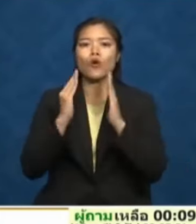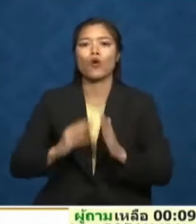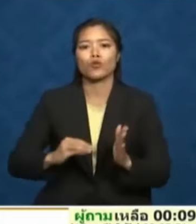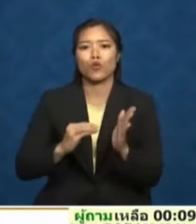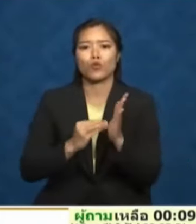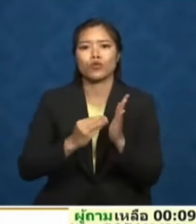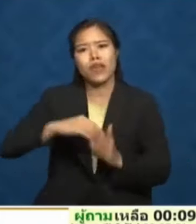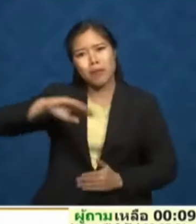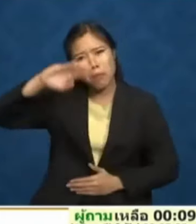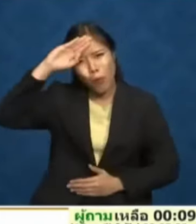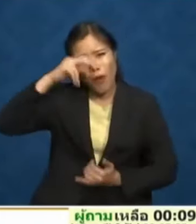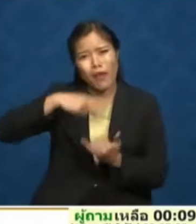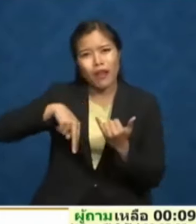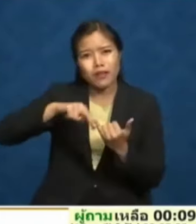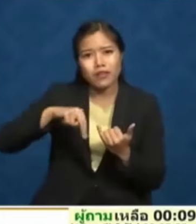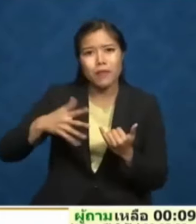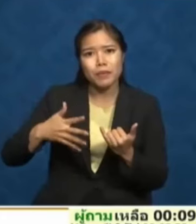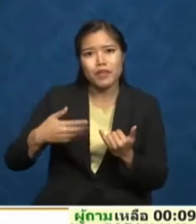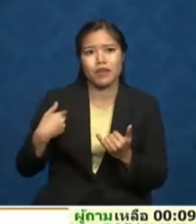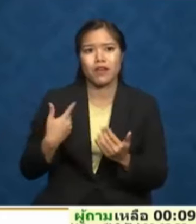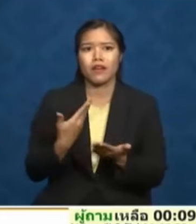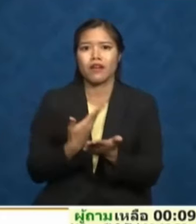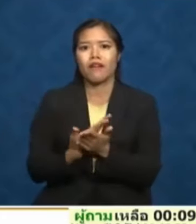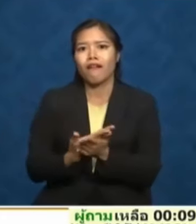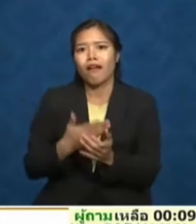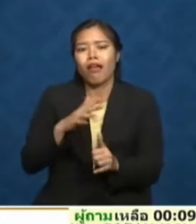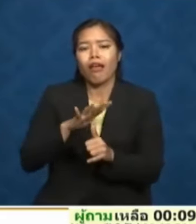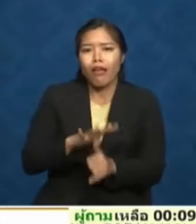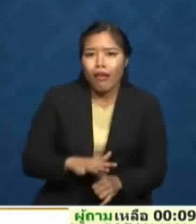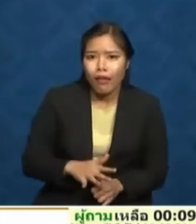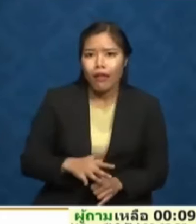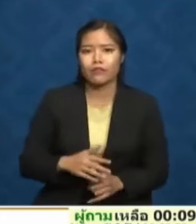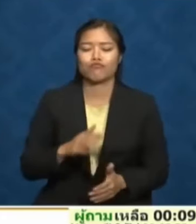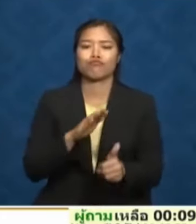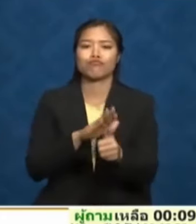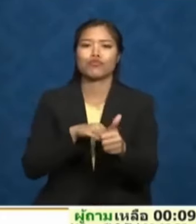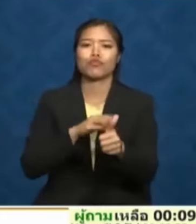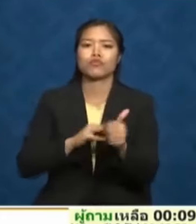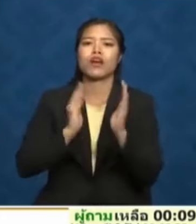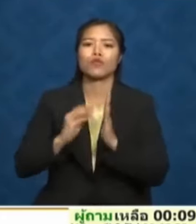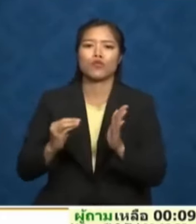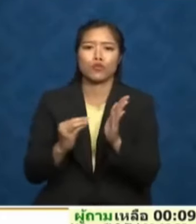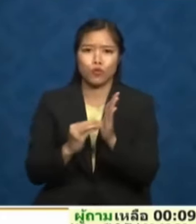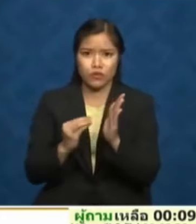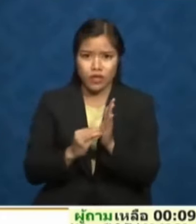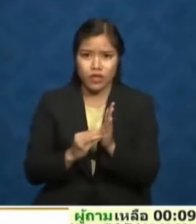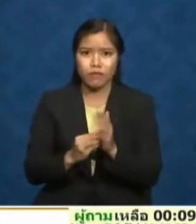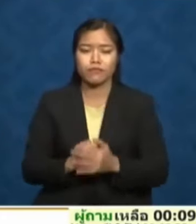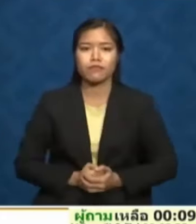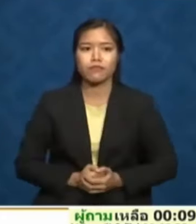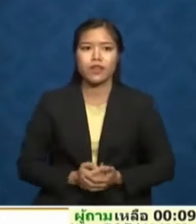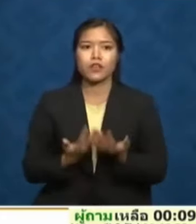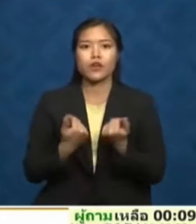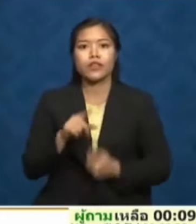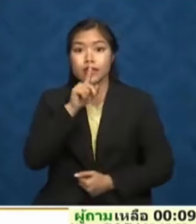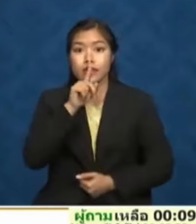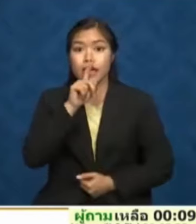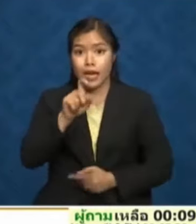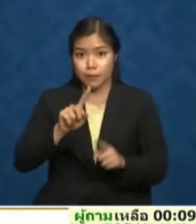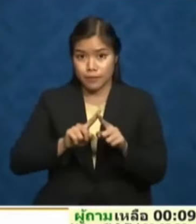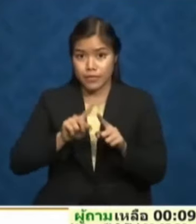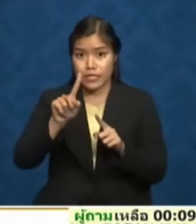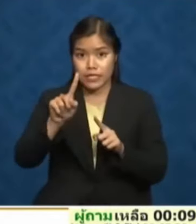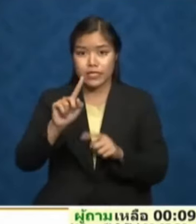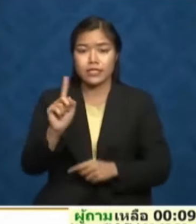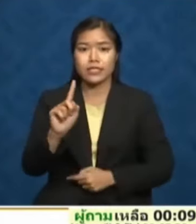กรุงเทพฯค่ะก็จะถูกริดรอนตกไปเรื่อยๆค่ะน่าสงสารศาคนกรุงเทพฯอีกครั้งนึงนะคะจึงเป็นที่มาของคำถามที่ 1ค่ะท่าน